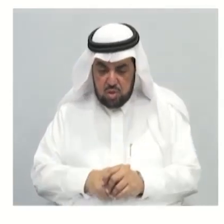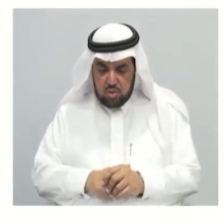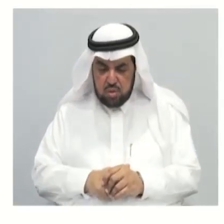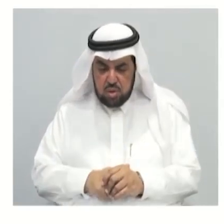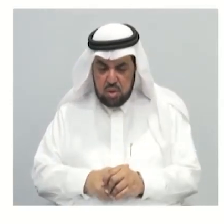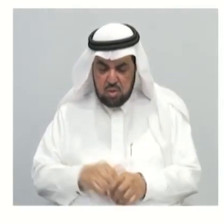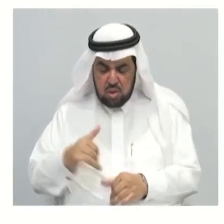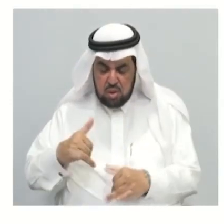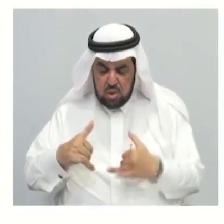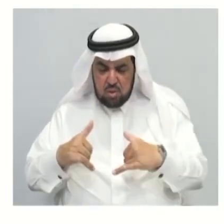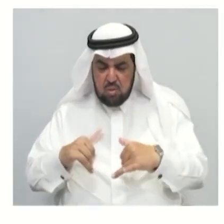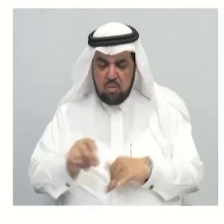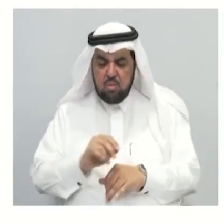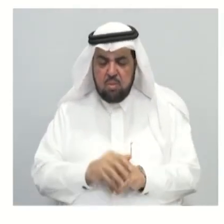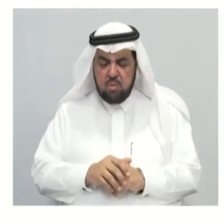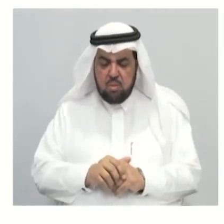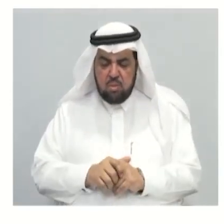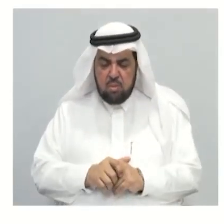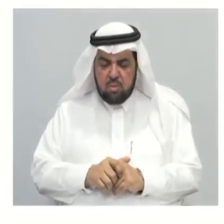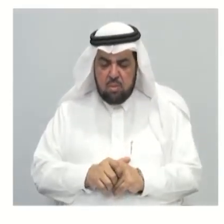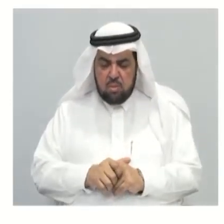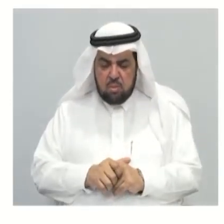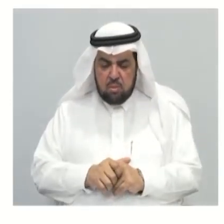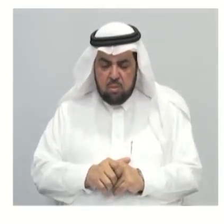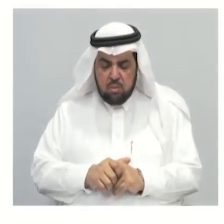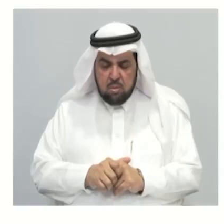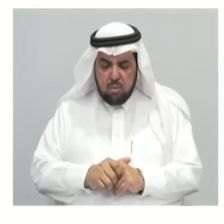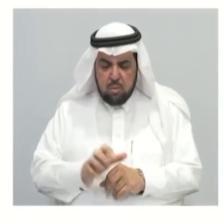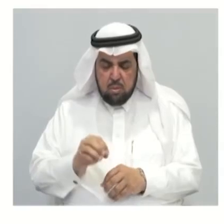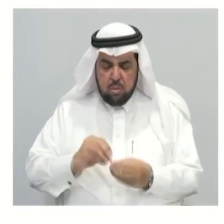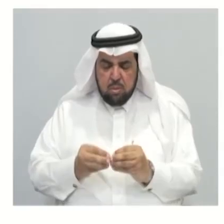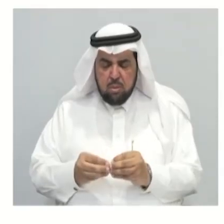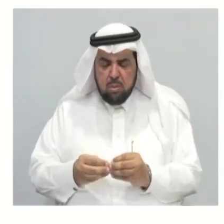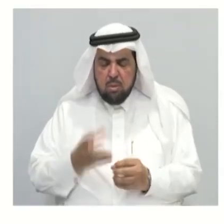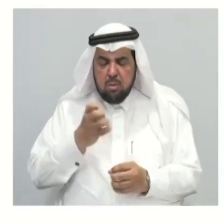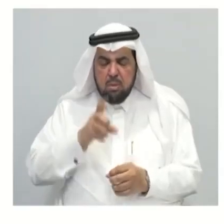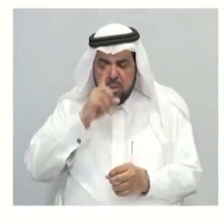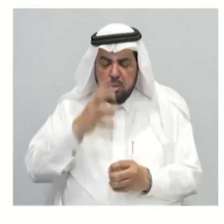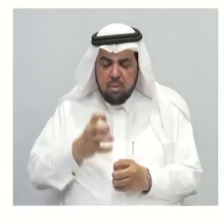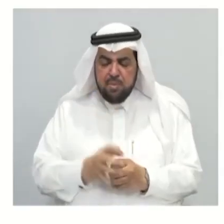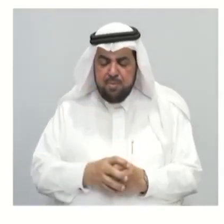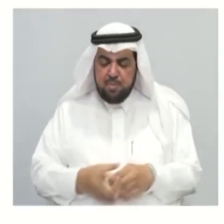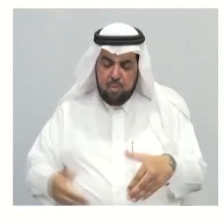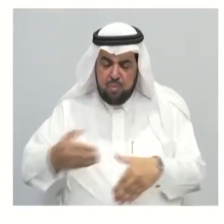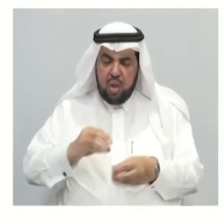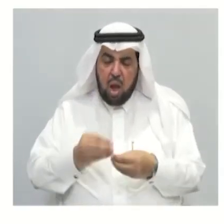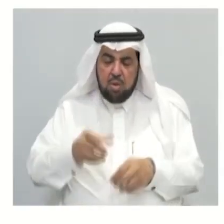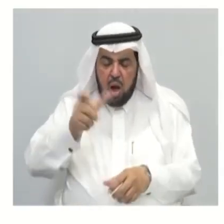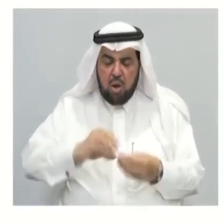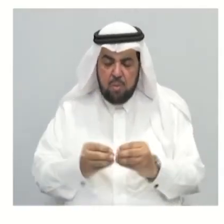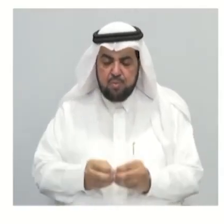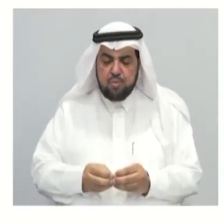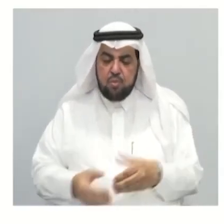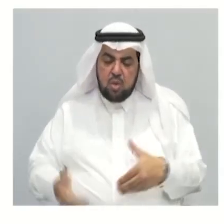بهذه الطريقه هنا اخترنا اللون البرتقالي اضفناه في قائمه الالوان ايضا